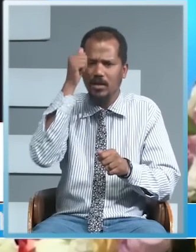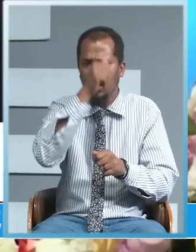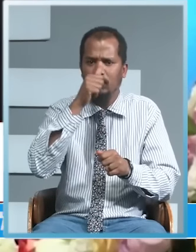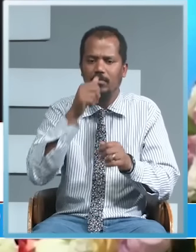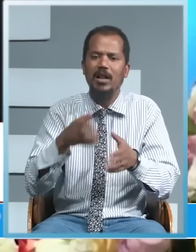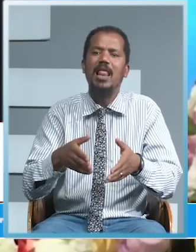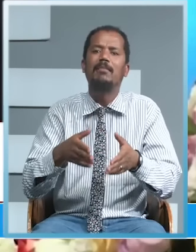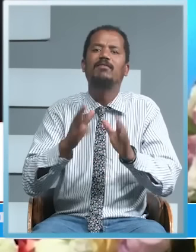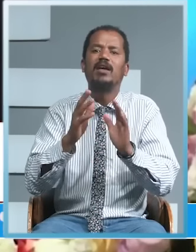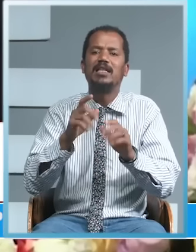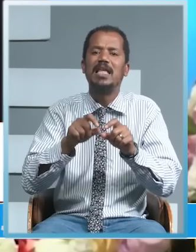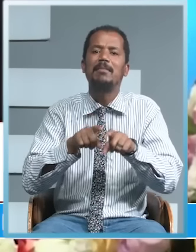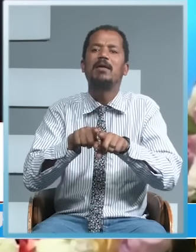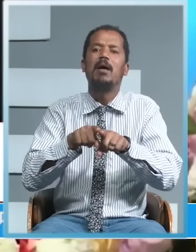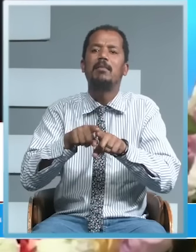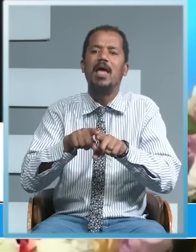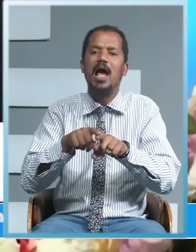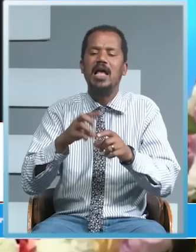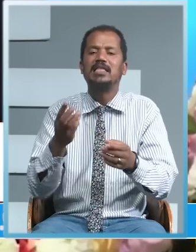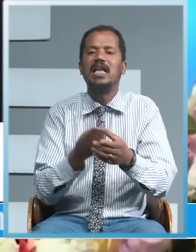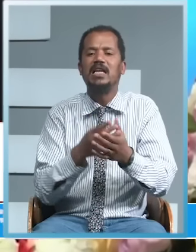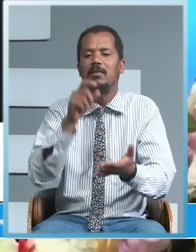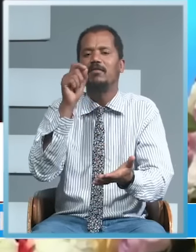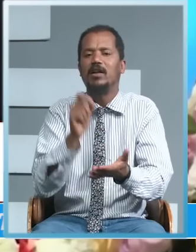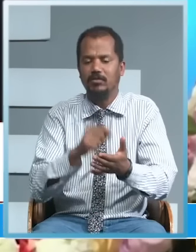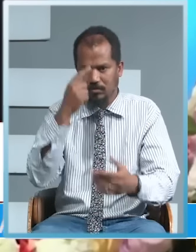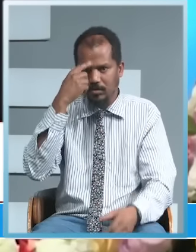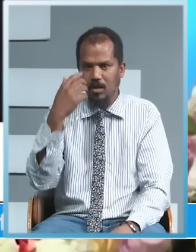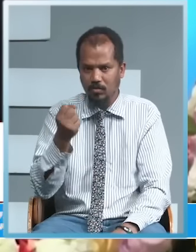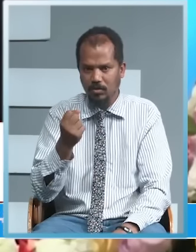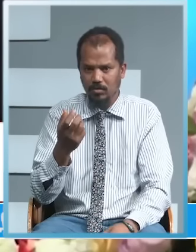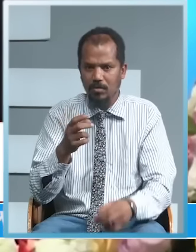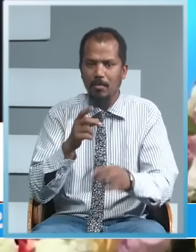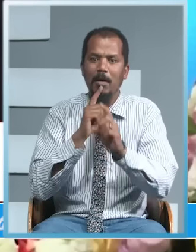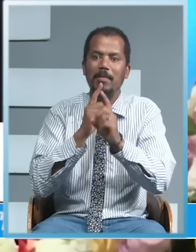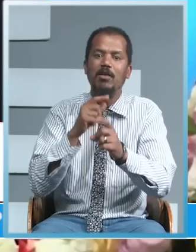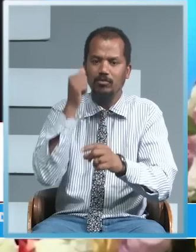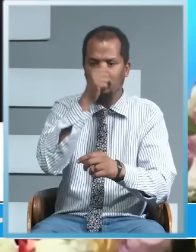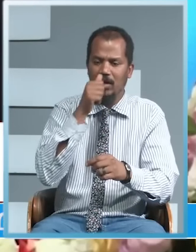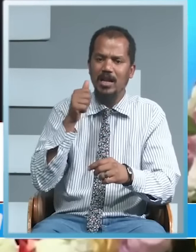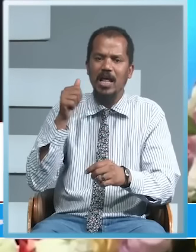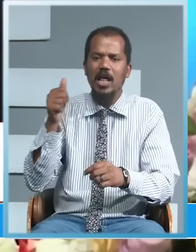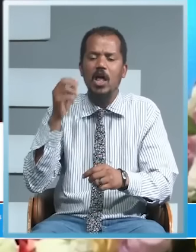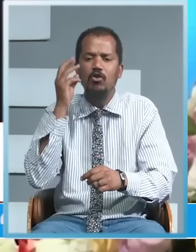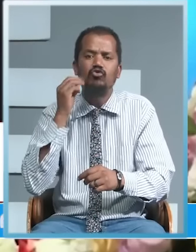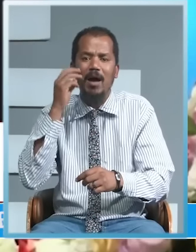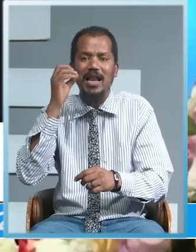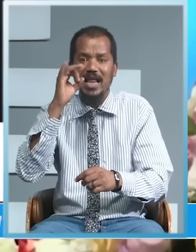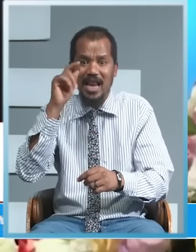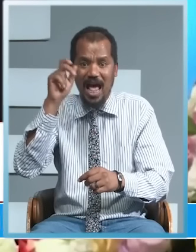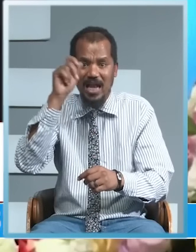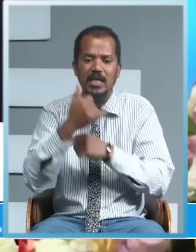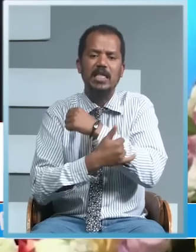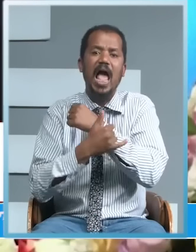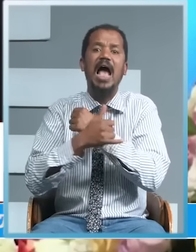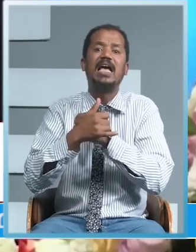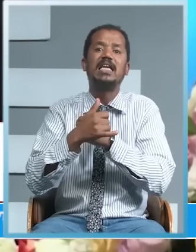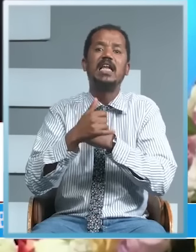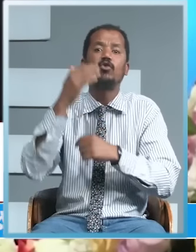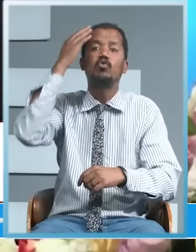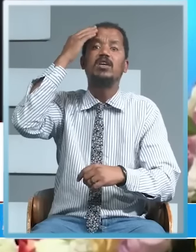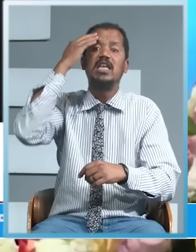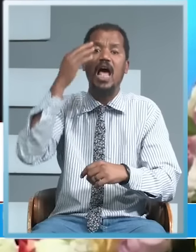ለኢትዮጵያ ለመፍቀድ የመግባቢያ ሰነድ መፈረማቸውም የሚታወስ ነው። በምላሹ ኢትዮጵያ ለራስ ገዝ ሶማሊላንድ የአገርነት